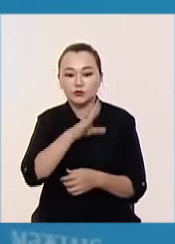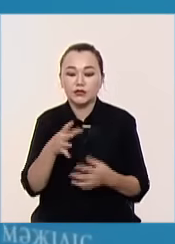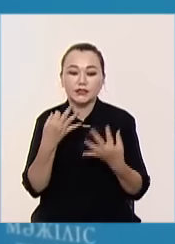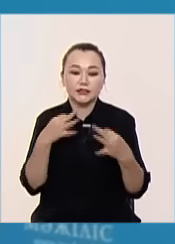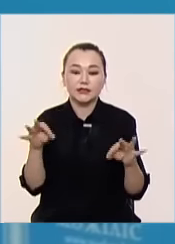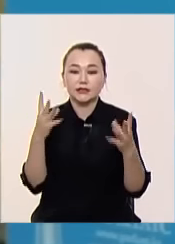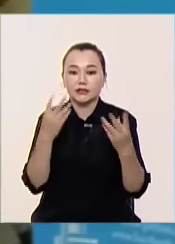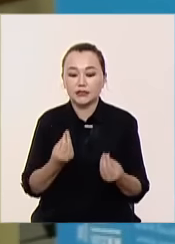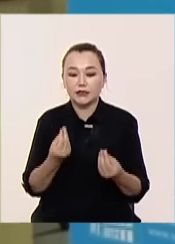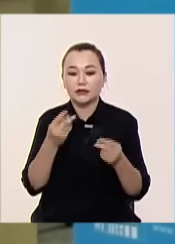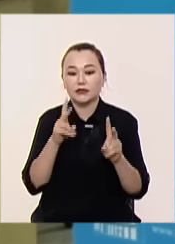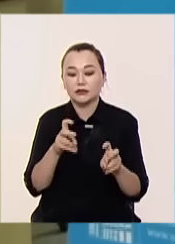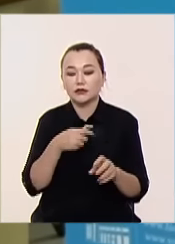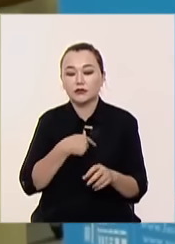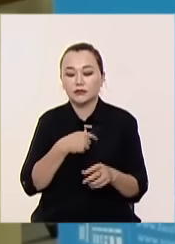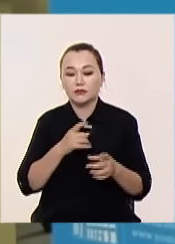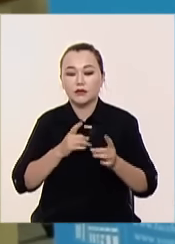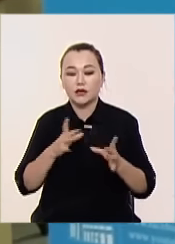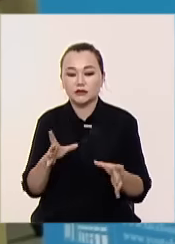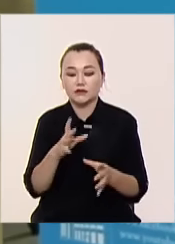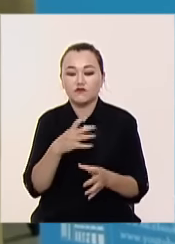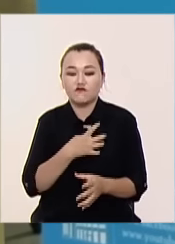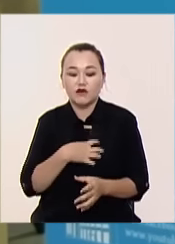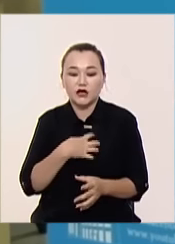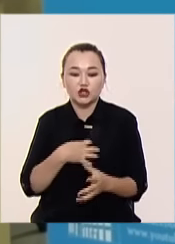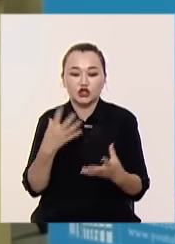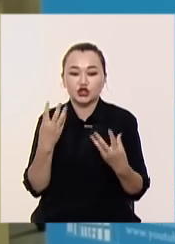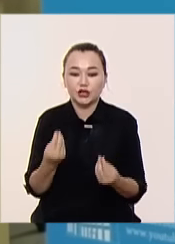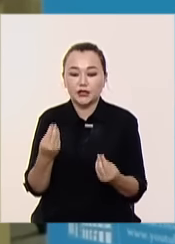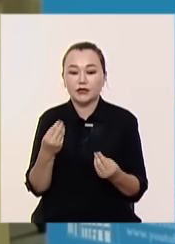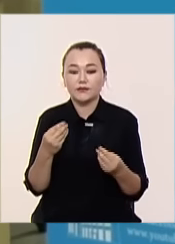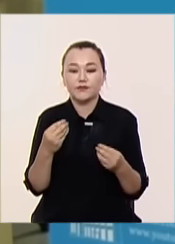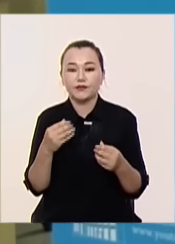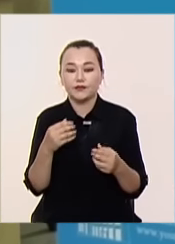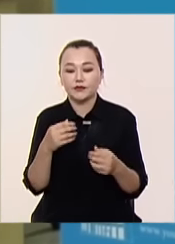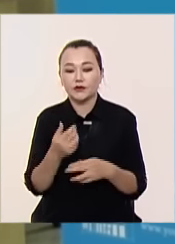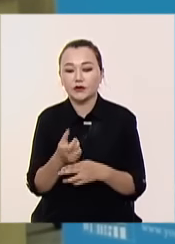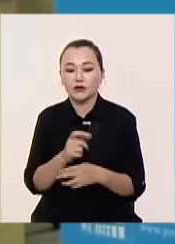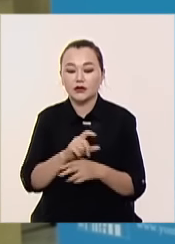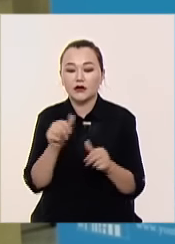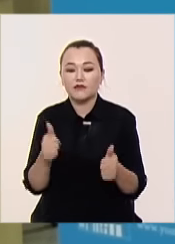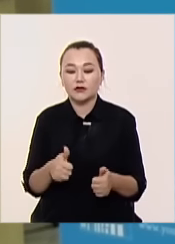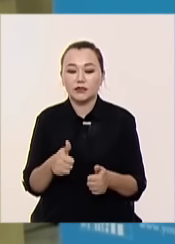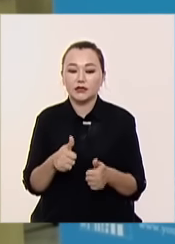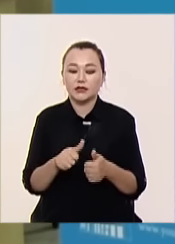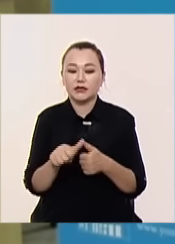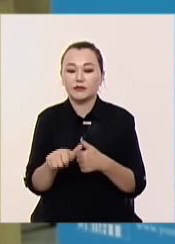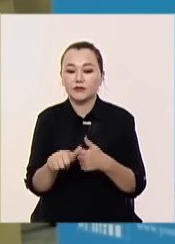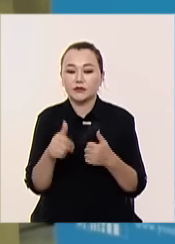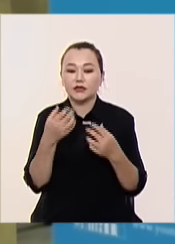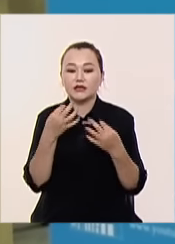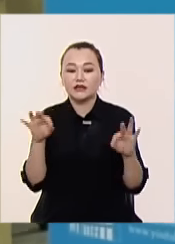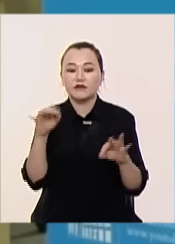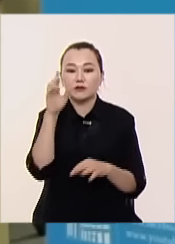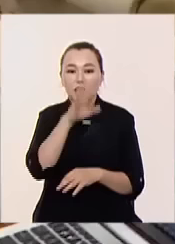по значимости это очень существенный день, потому что именно с точки зрения правовой, это оформление именно независимости